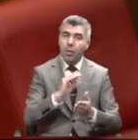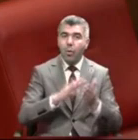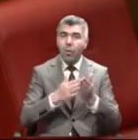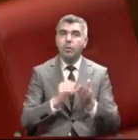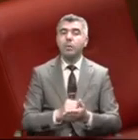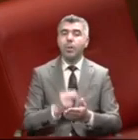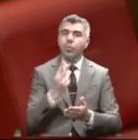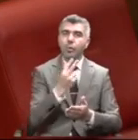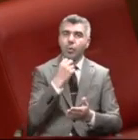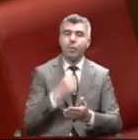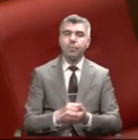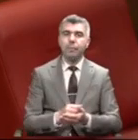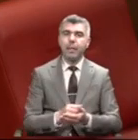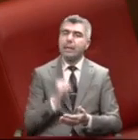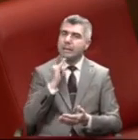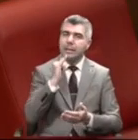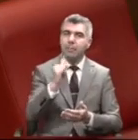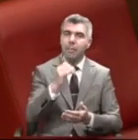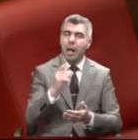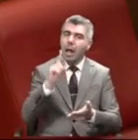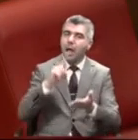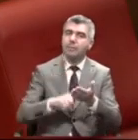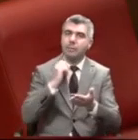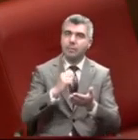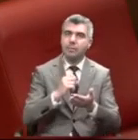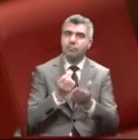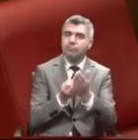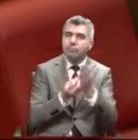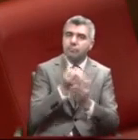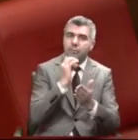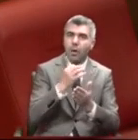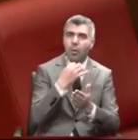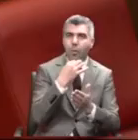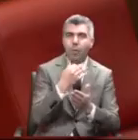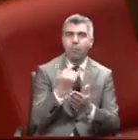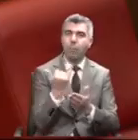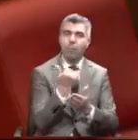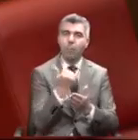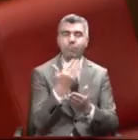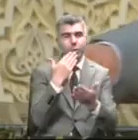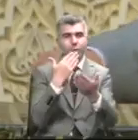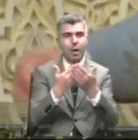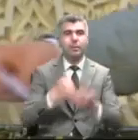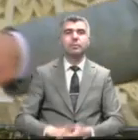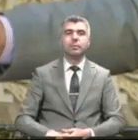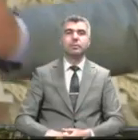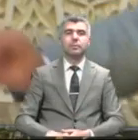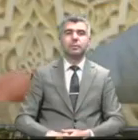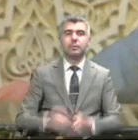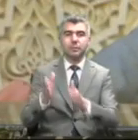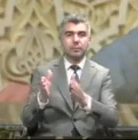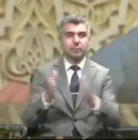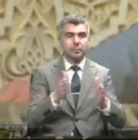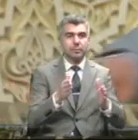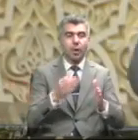لذلك لابد تكون هذه فرصه باش نذكروا على هذه القضيه هادي شكرا شكرا لكم السيد